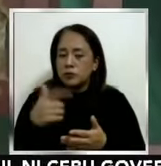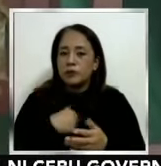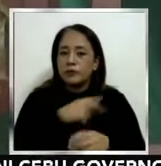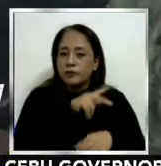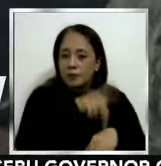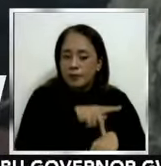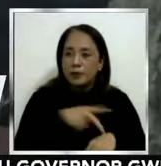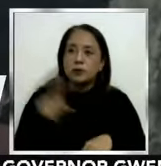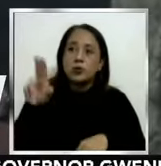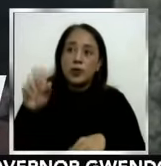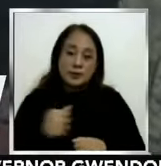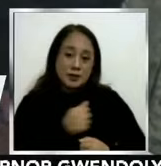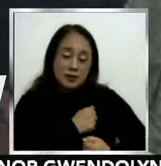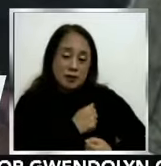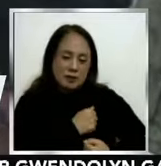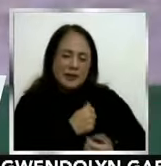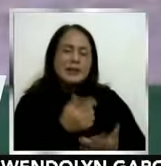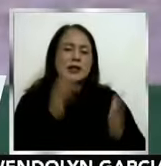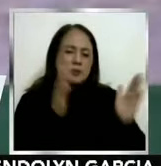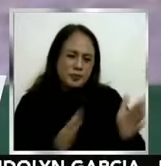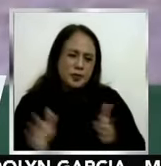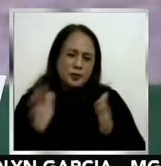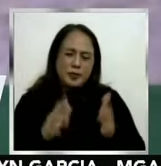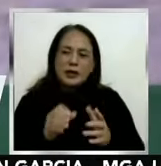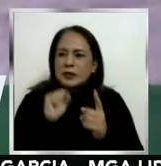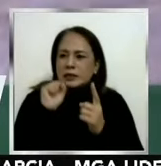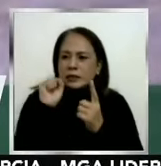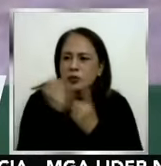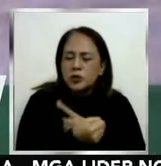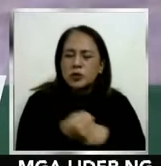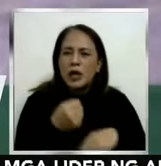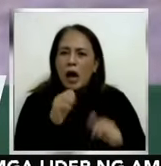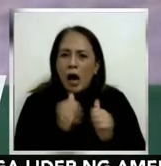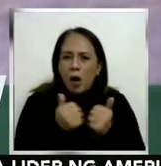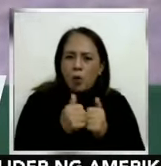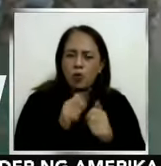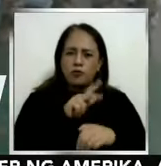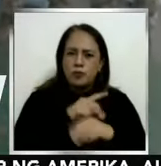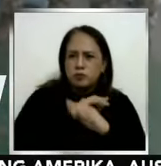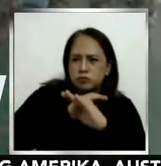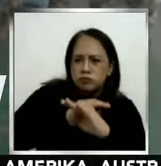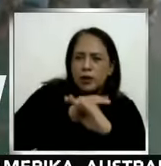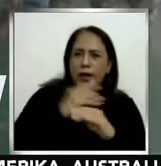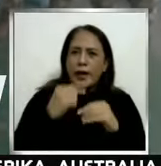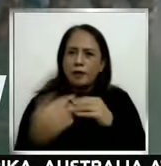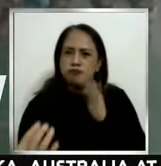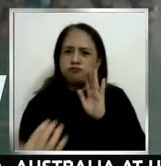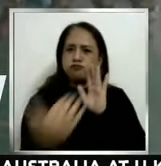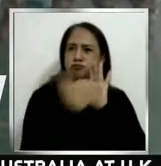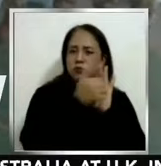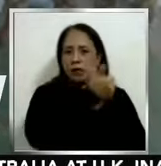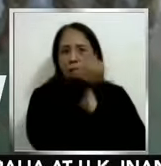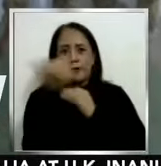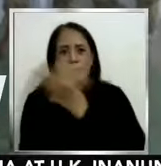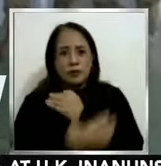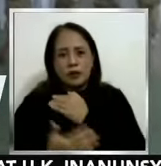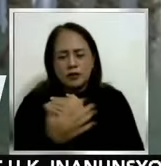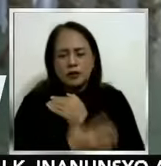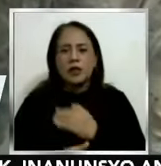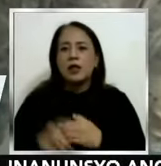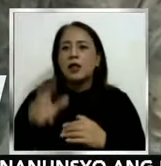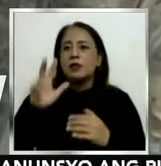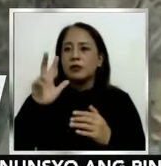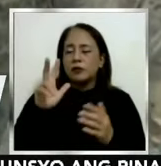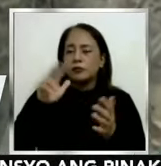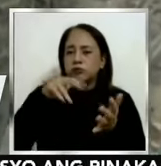Army, naghahanda sa senaryo kung paano ipagtatanggol ang Pilipinas sakaling lusubin ng ibang bansa. 3,000 sundalo naman ang